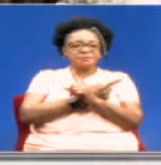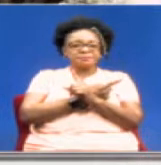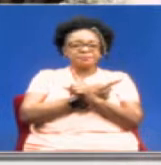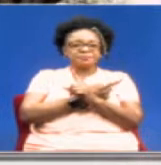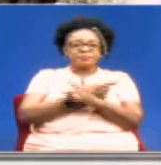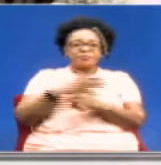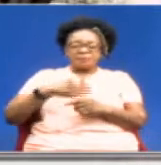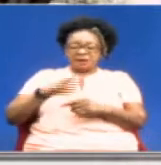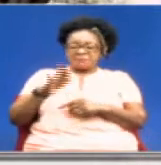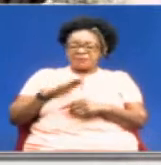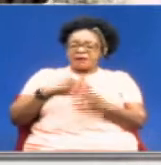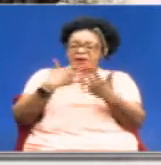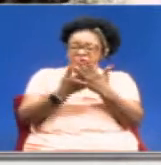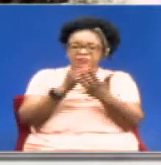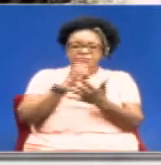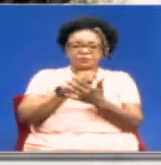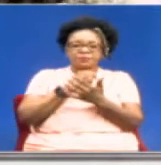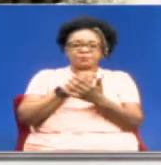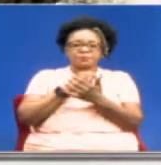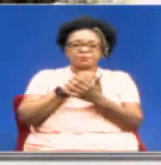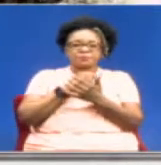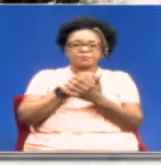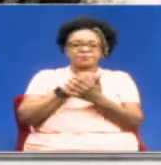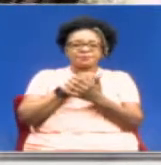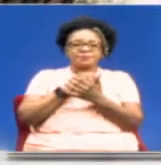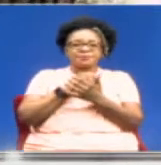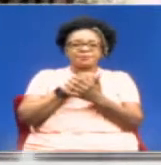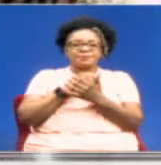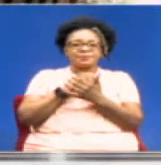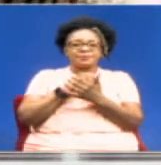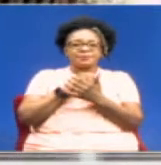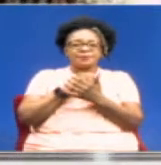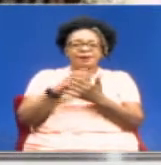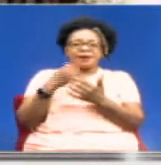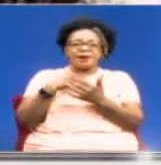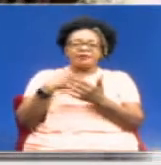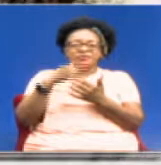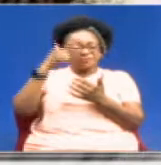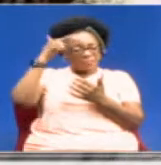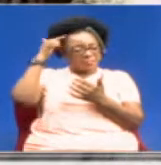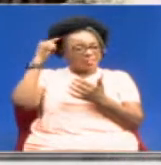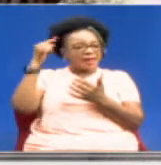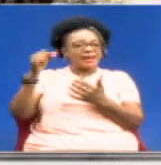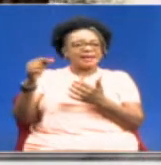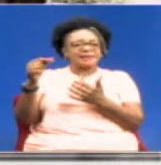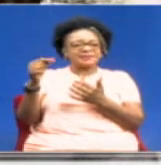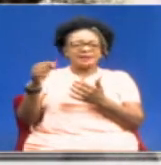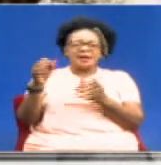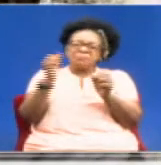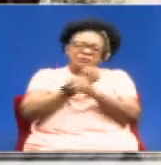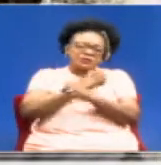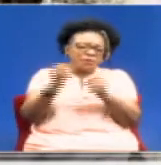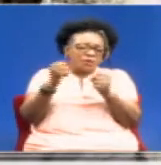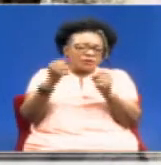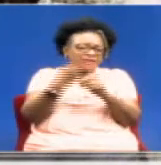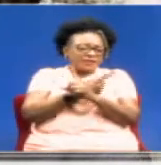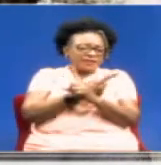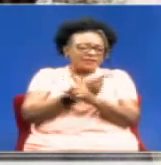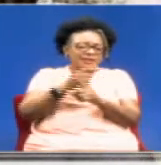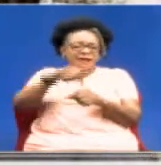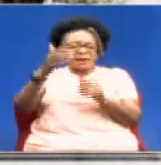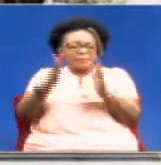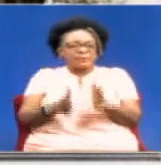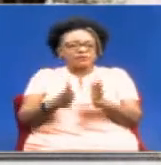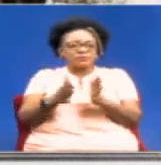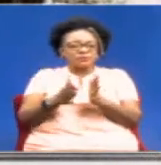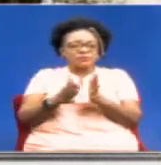yangu ameshukwa. Nini akona gray hair. So yu naweza shindwa kudistinguish kwa mtu mwingine mwenye ana